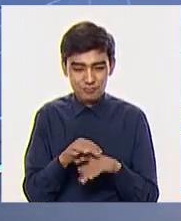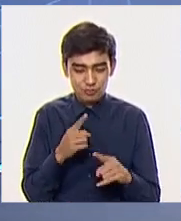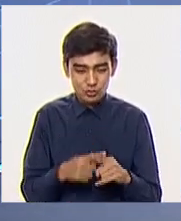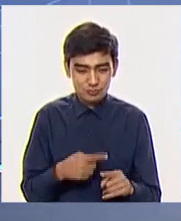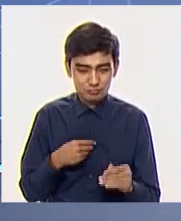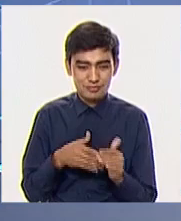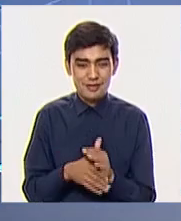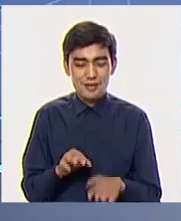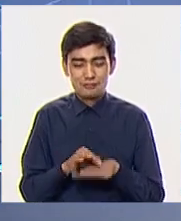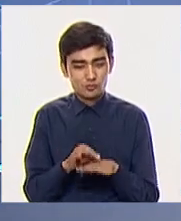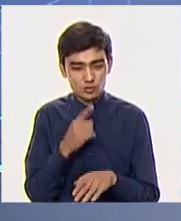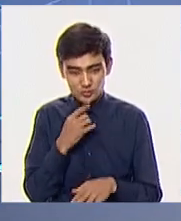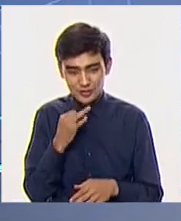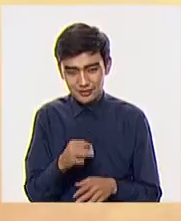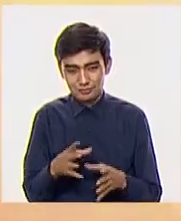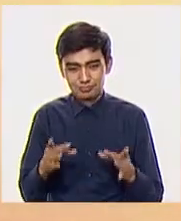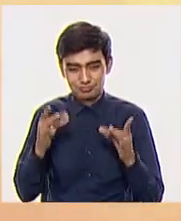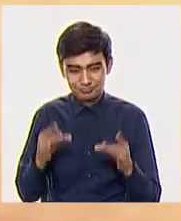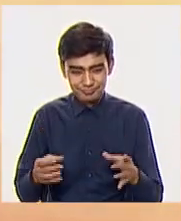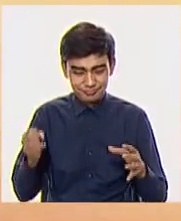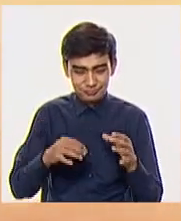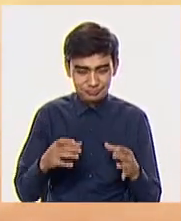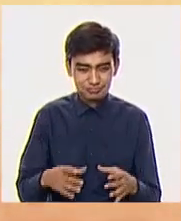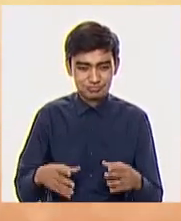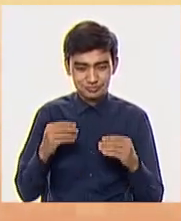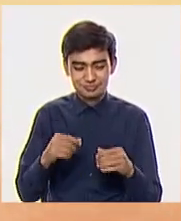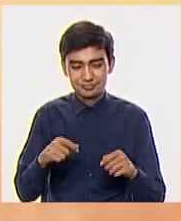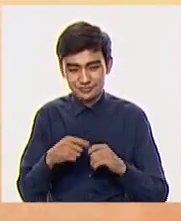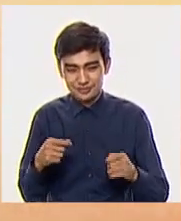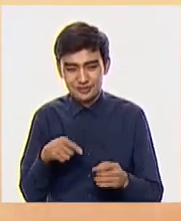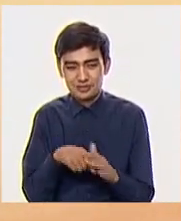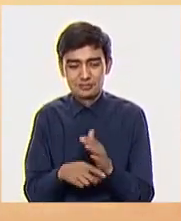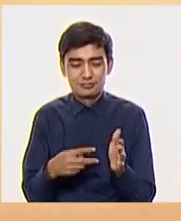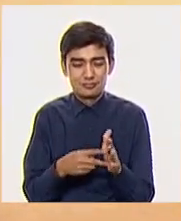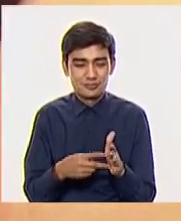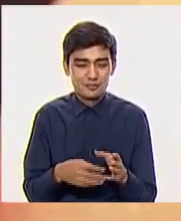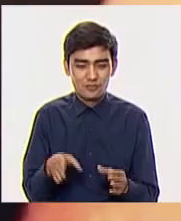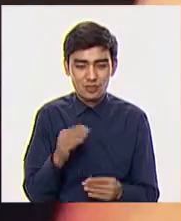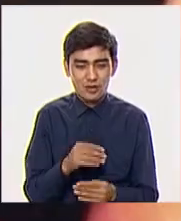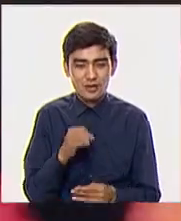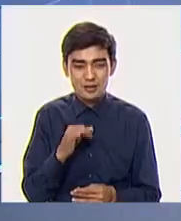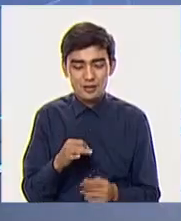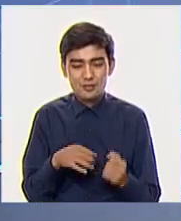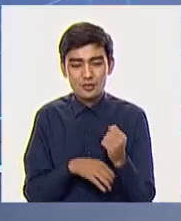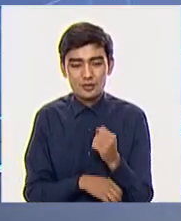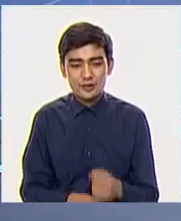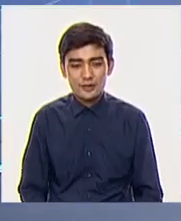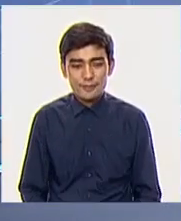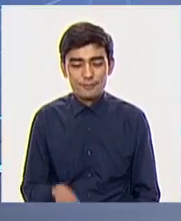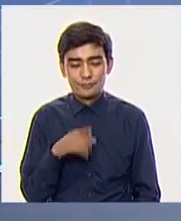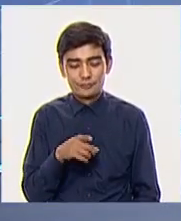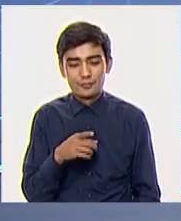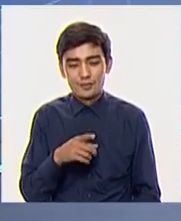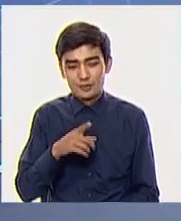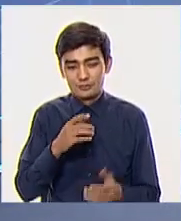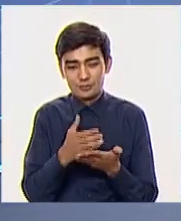кезге жеткізу, одан кейін қаптарға салу, мысалға, бұып түйу бар, соның бәрі қаражат қосады. Яғни тұрақтандыру қоры жыл 12